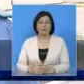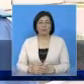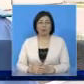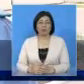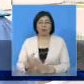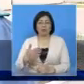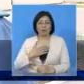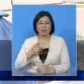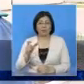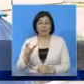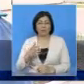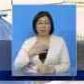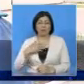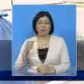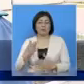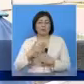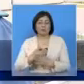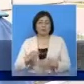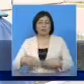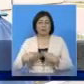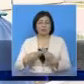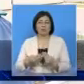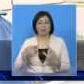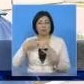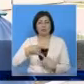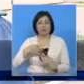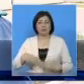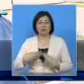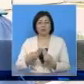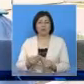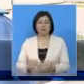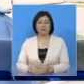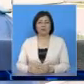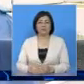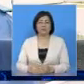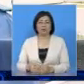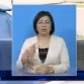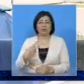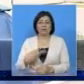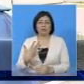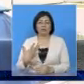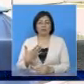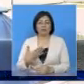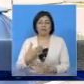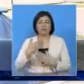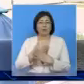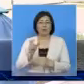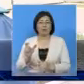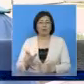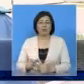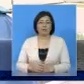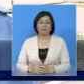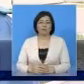Общественным помощникам выданы специальные жилеты опознавающие. Также 25 общественным помощникам,